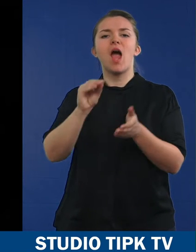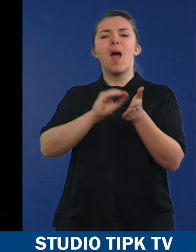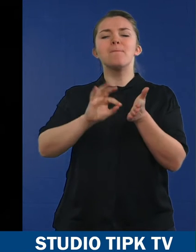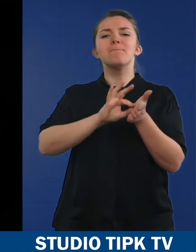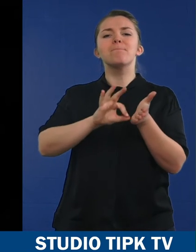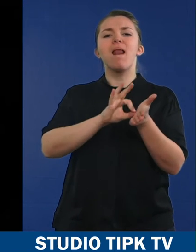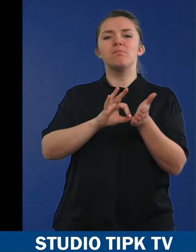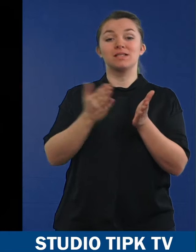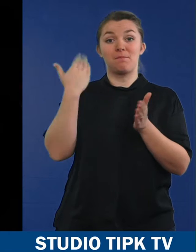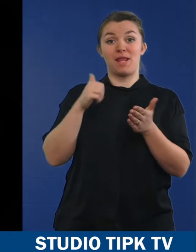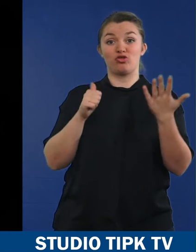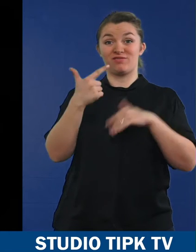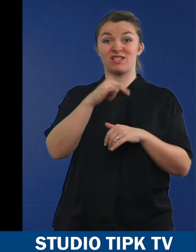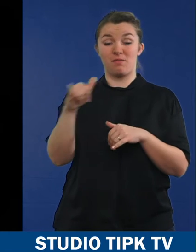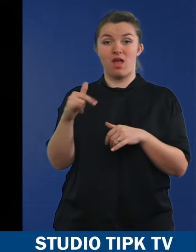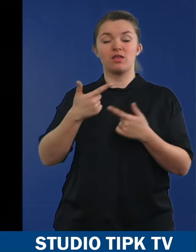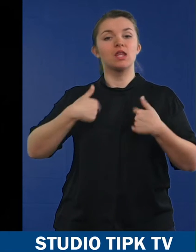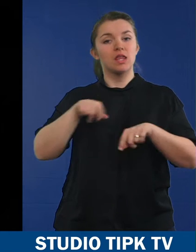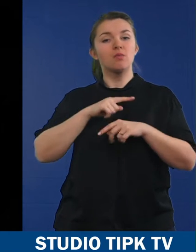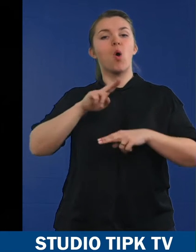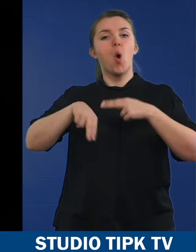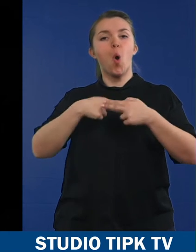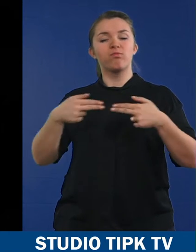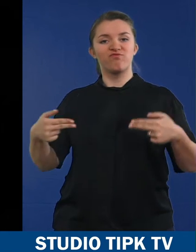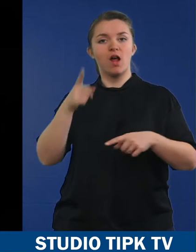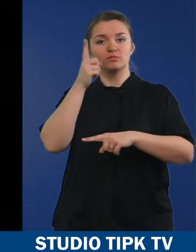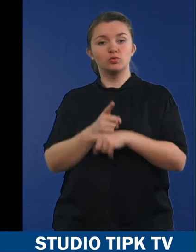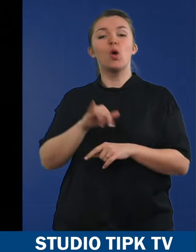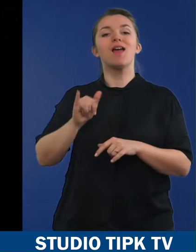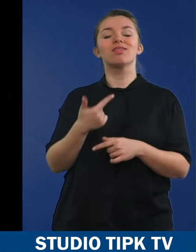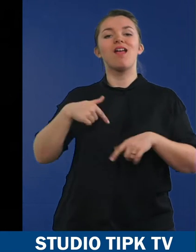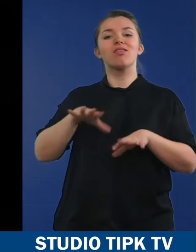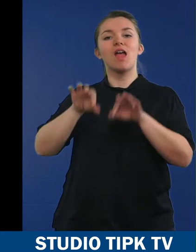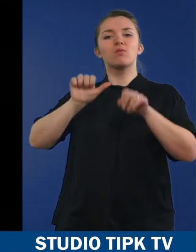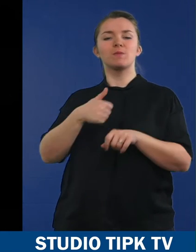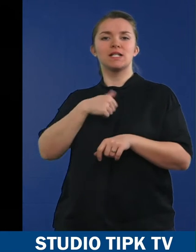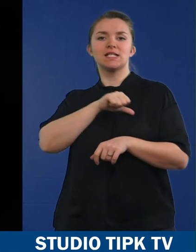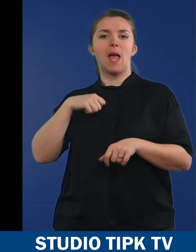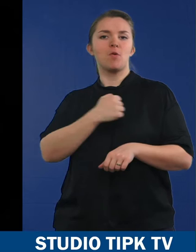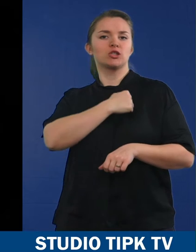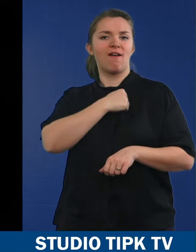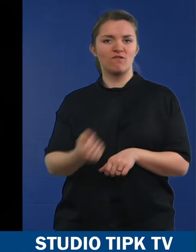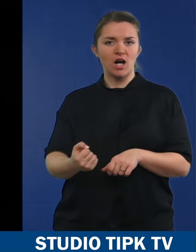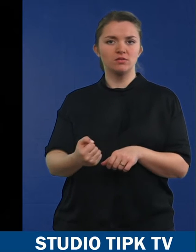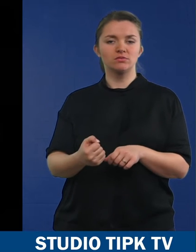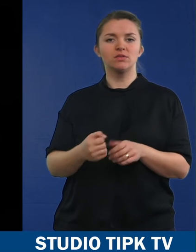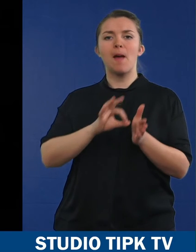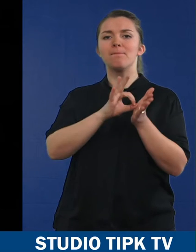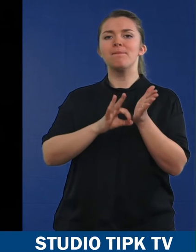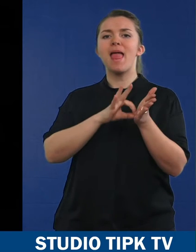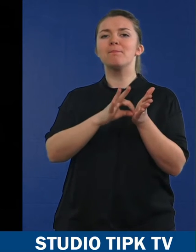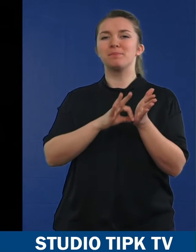pred 26 leti nas zavezuje, da ponovno najdemo našo samozavest,